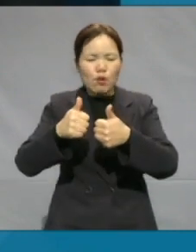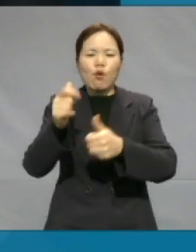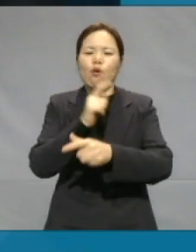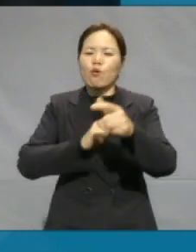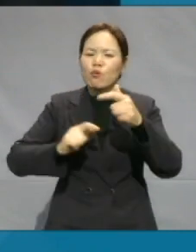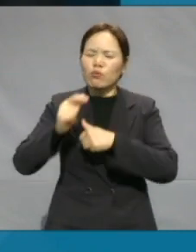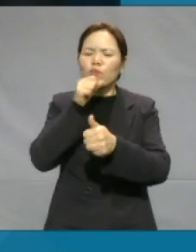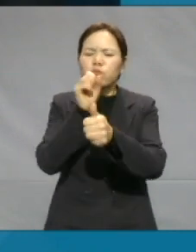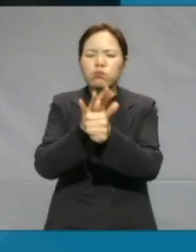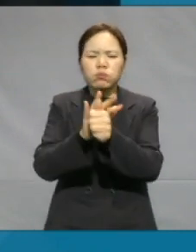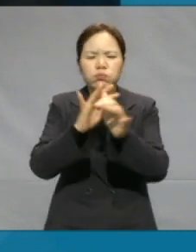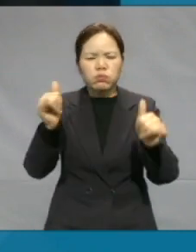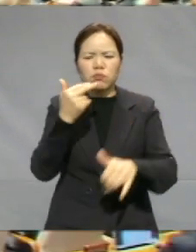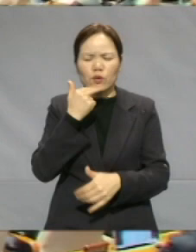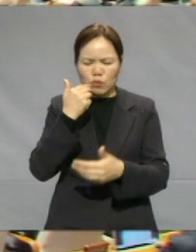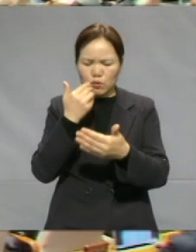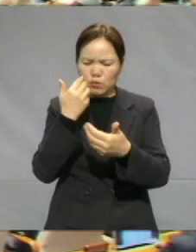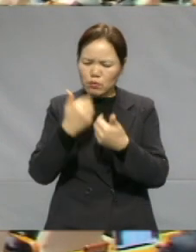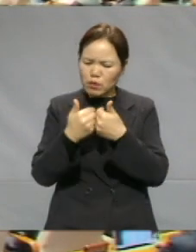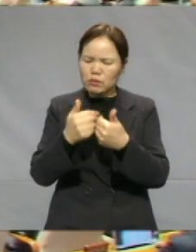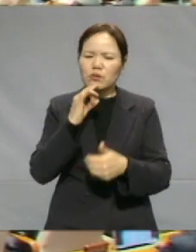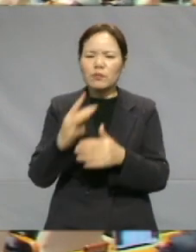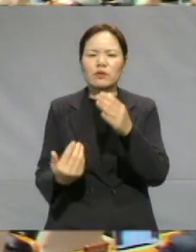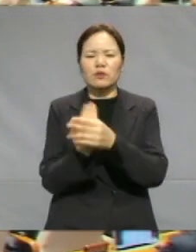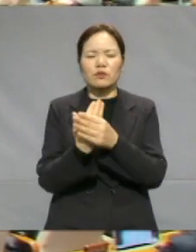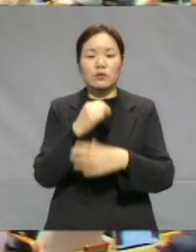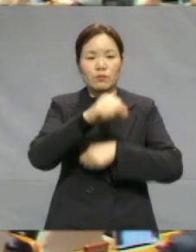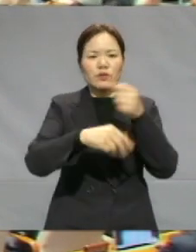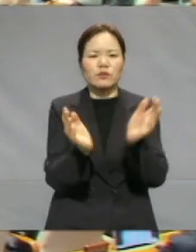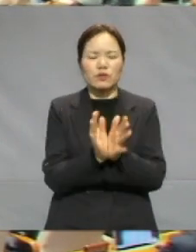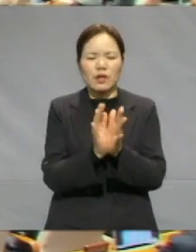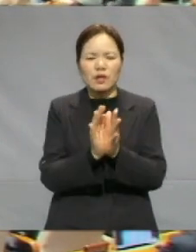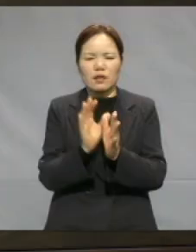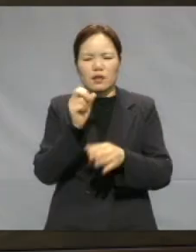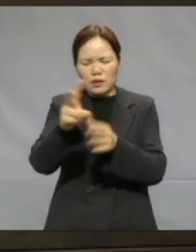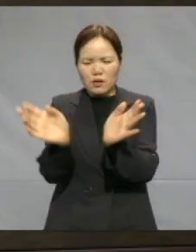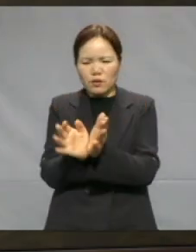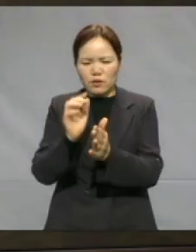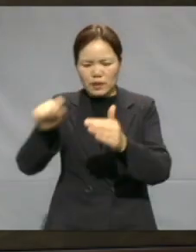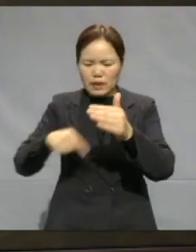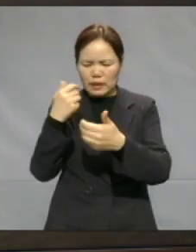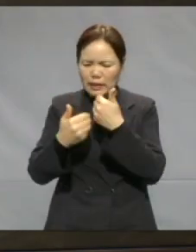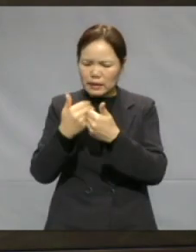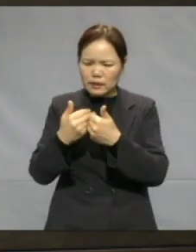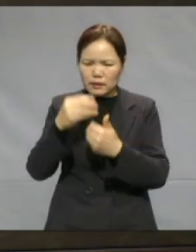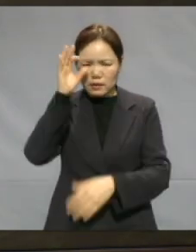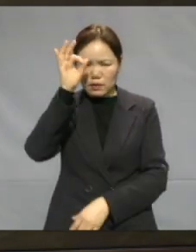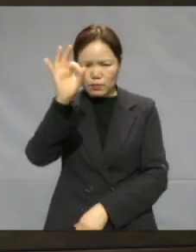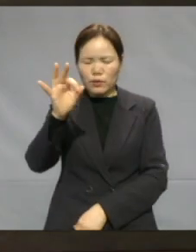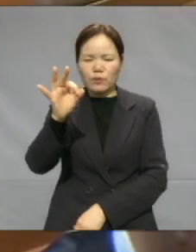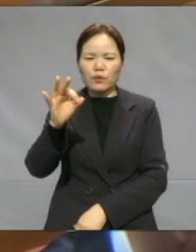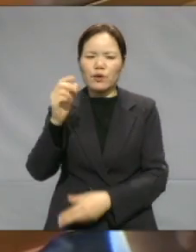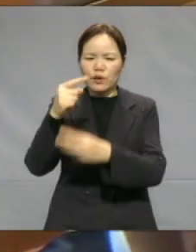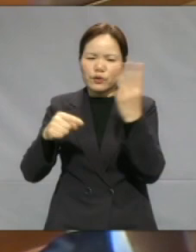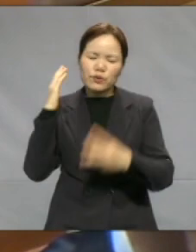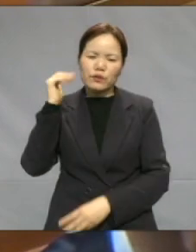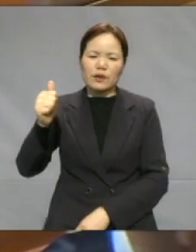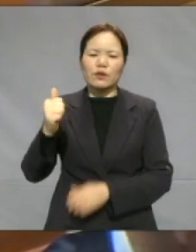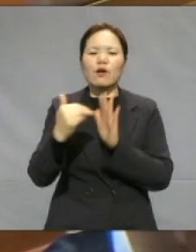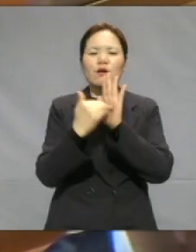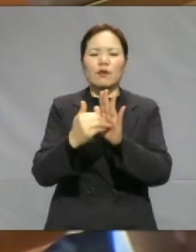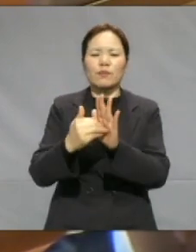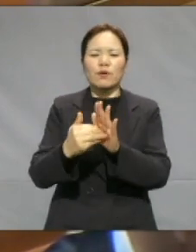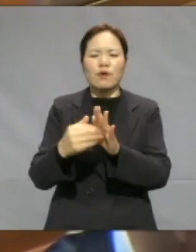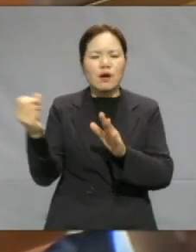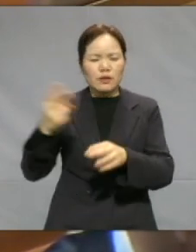더해질 질층은 없고 자기 안에서 내분만 나죠. 민주당은 여권의 내분 사태 추이를 지켜보며 윤 대통령이 거부한 쌍특검 재표결